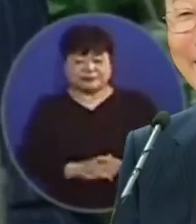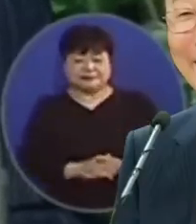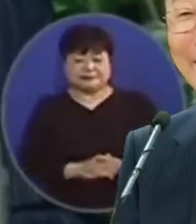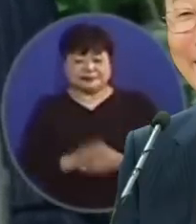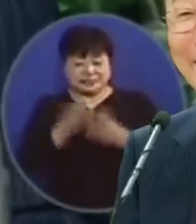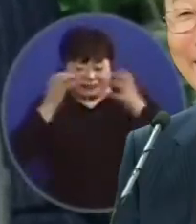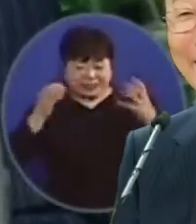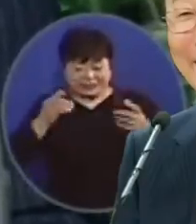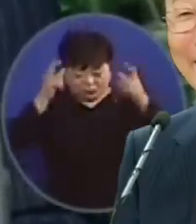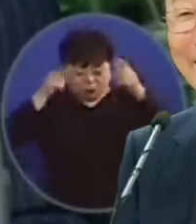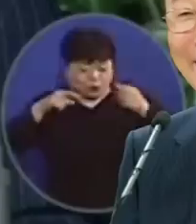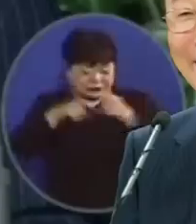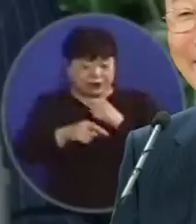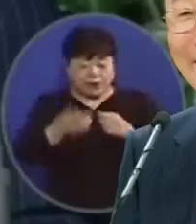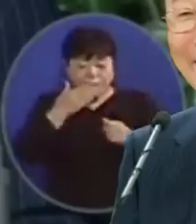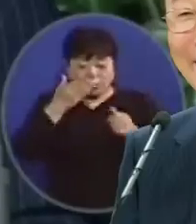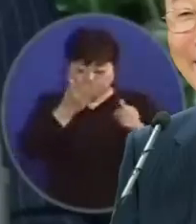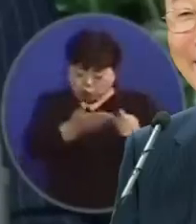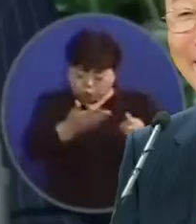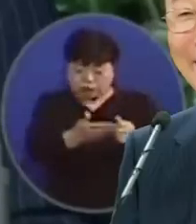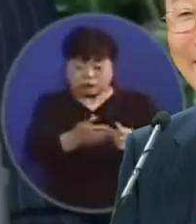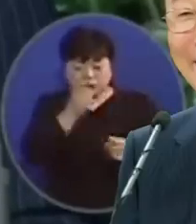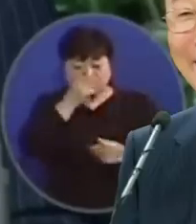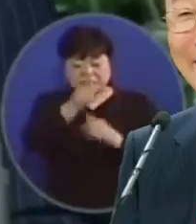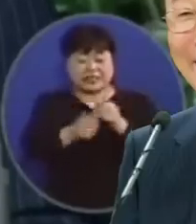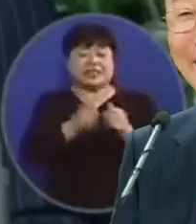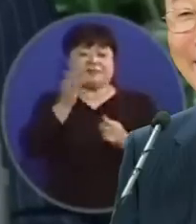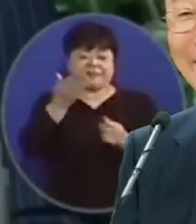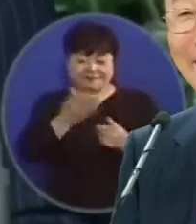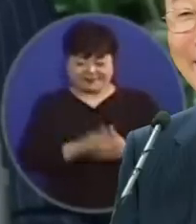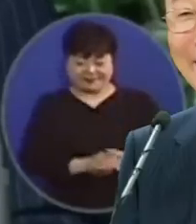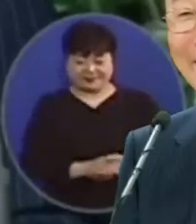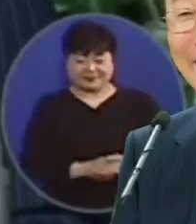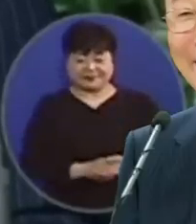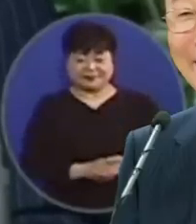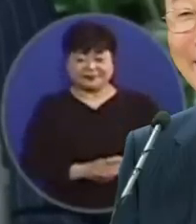살찐 송아지를 잡으라고 말씀하시는 우리 좋으신 하나님 것입니다.